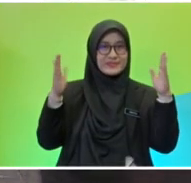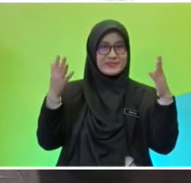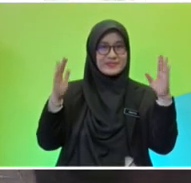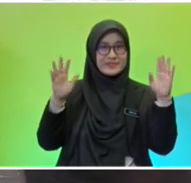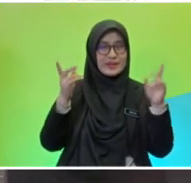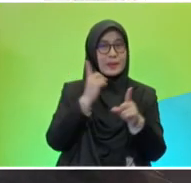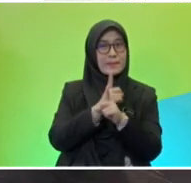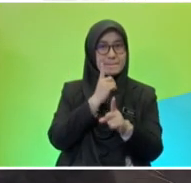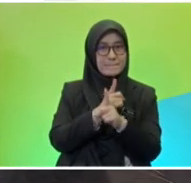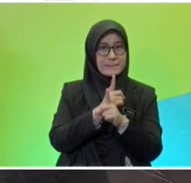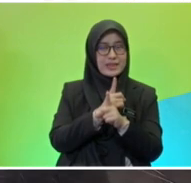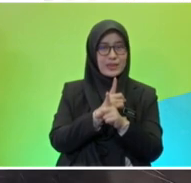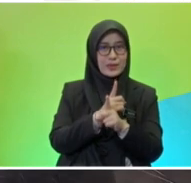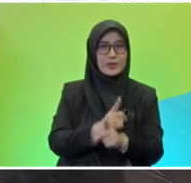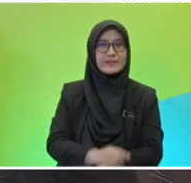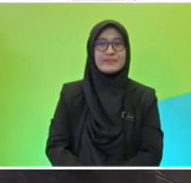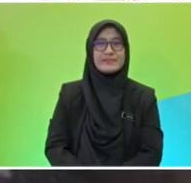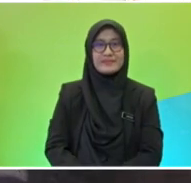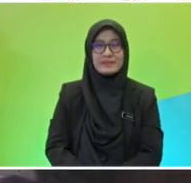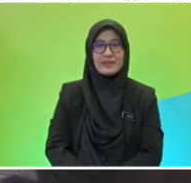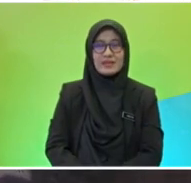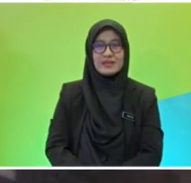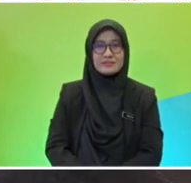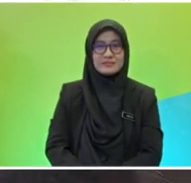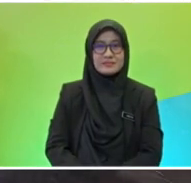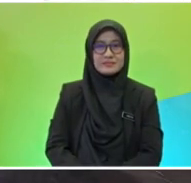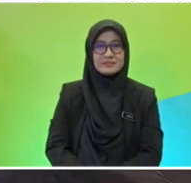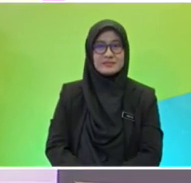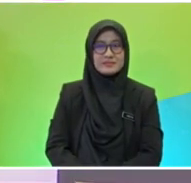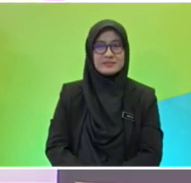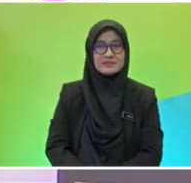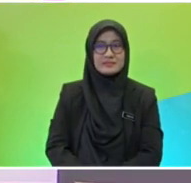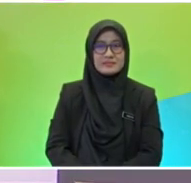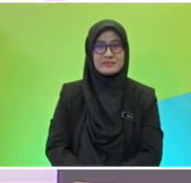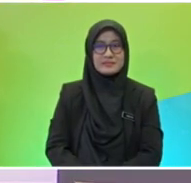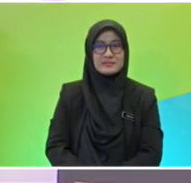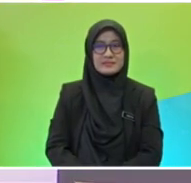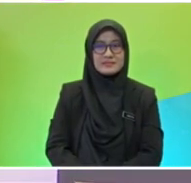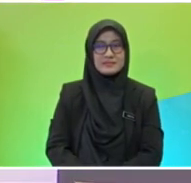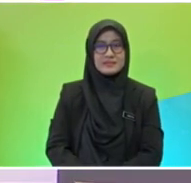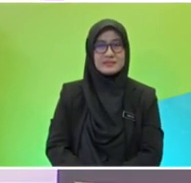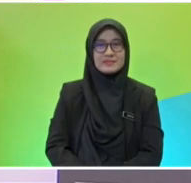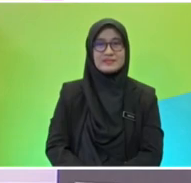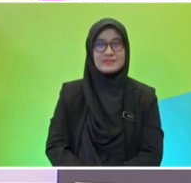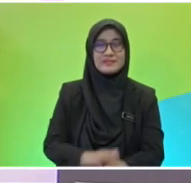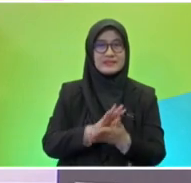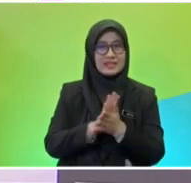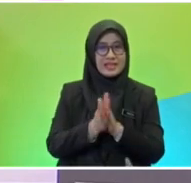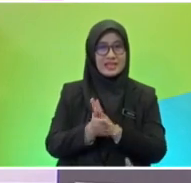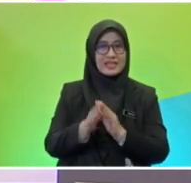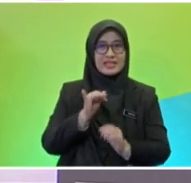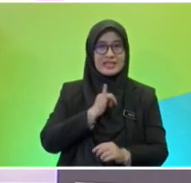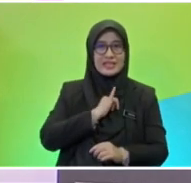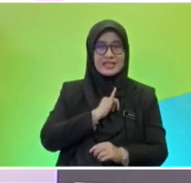5 bintang untuk Akmal. Baik, nampaknya dah banyak dah kita belajar hari ini mengenai harimau, cikgu kan? Yeah. Jadi saya pasti cikgu ingin berikan